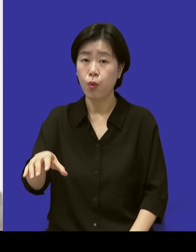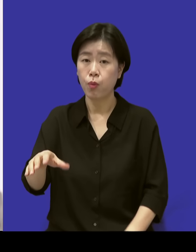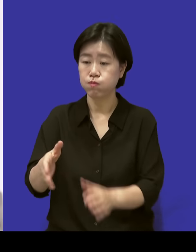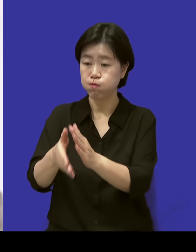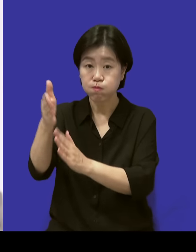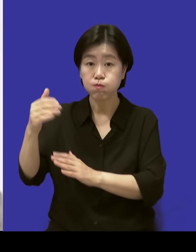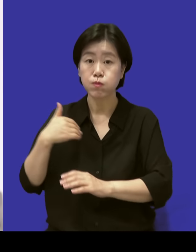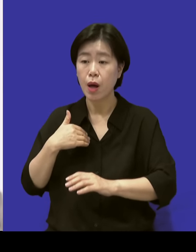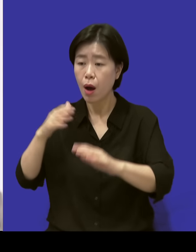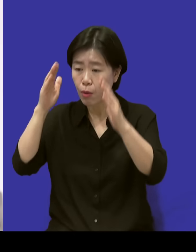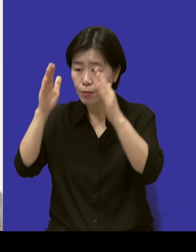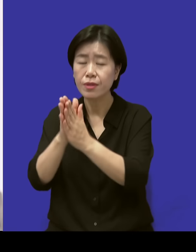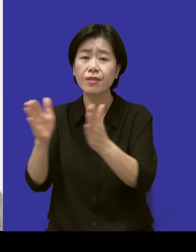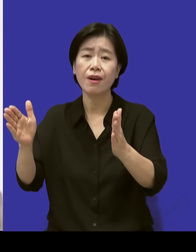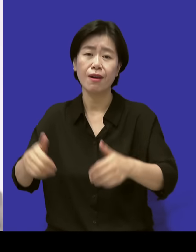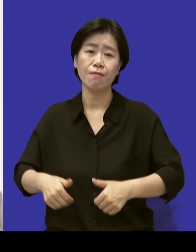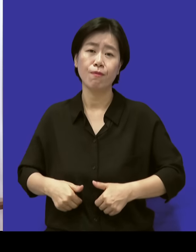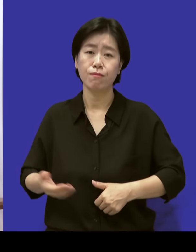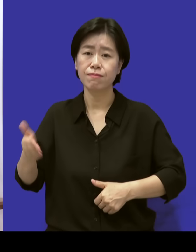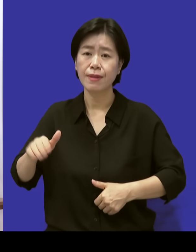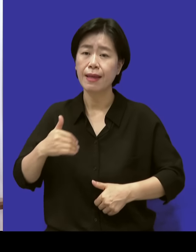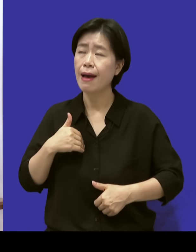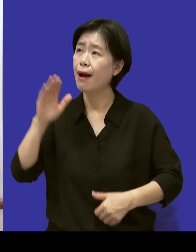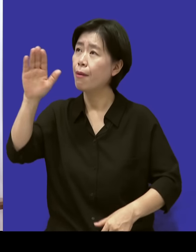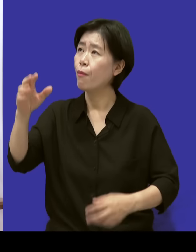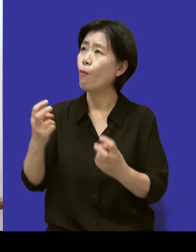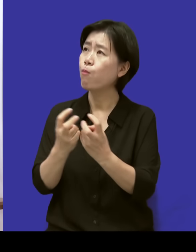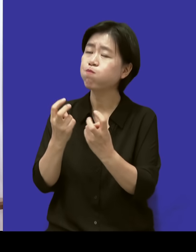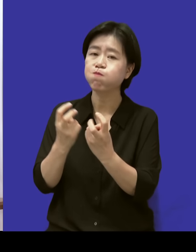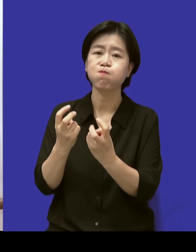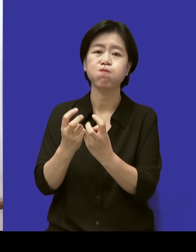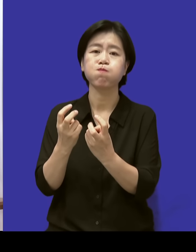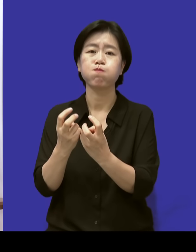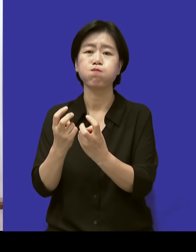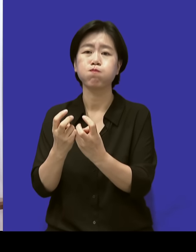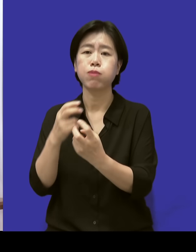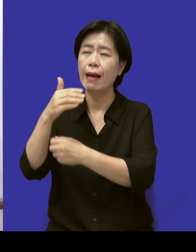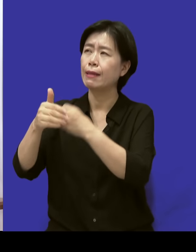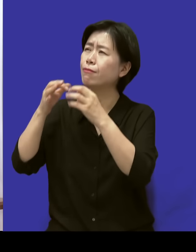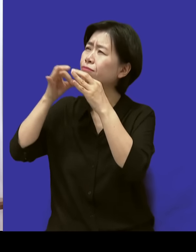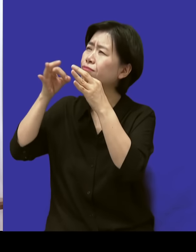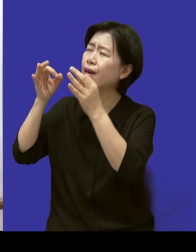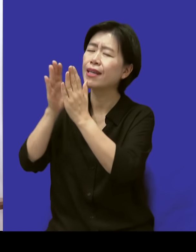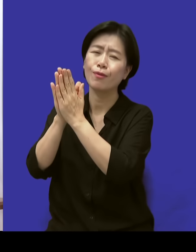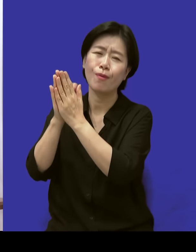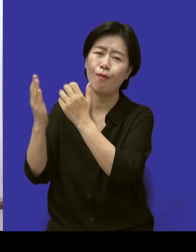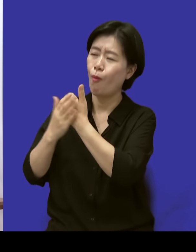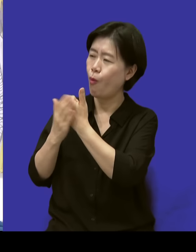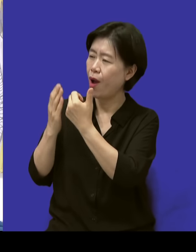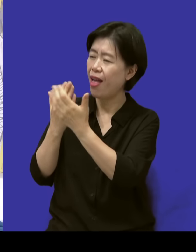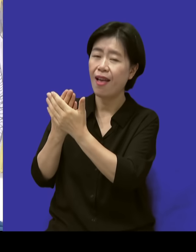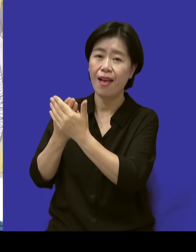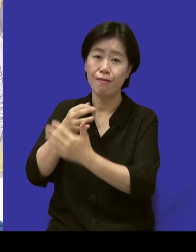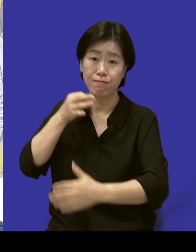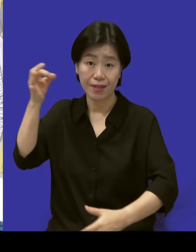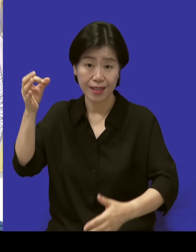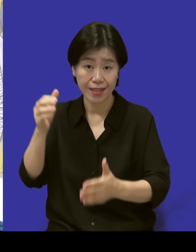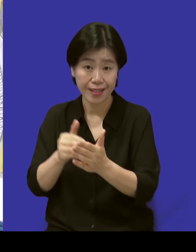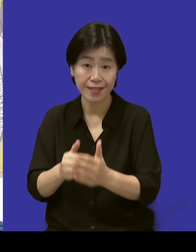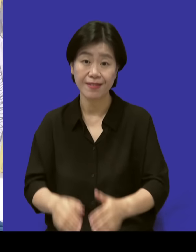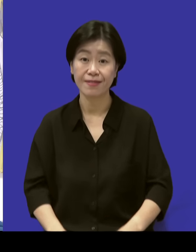되는데, 어떡합니다? 합니까? 이렇게 계속 하나님을 불렀어요. 네. 도와달라고.